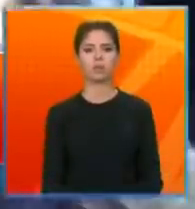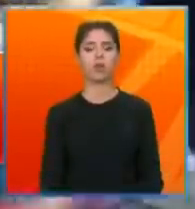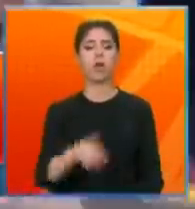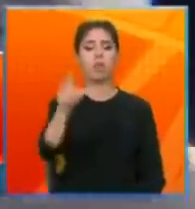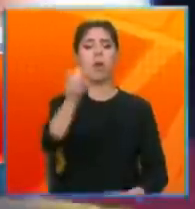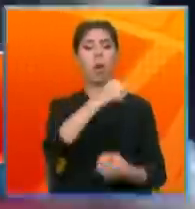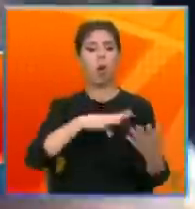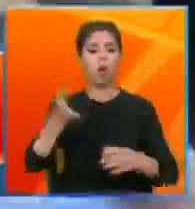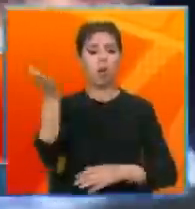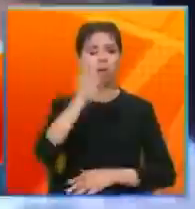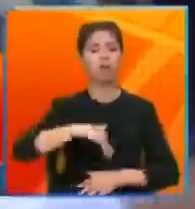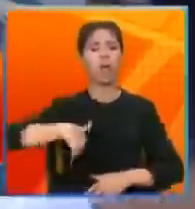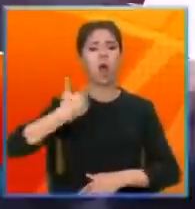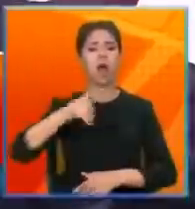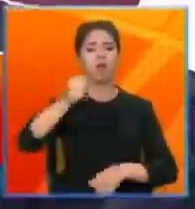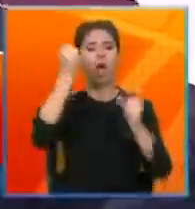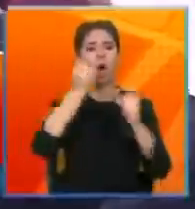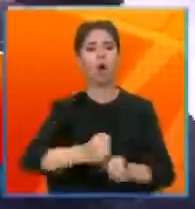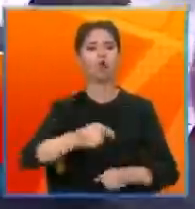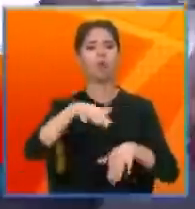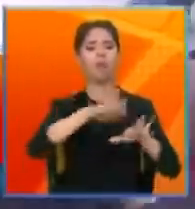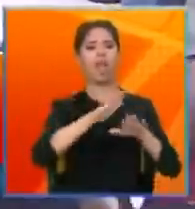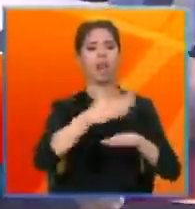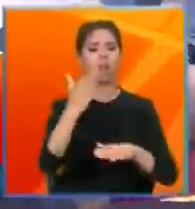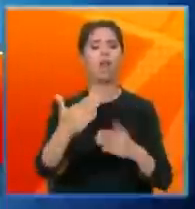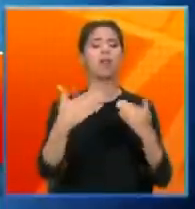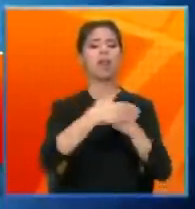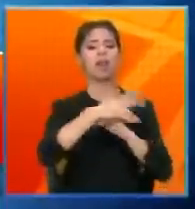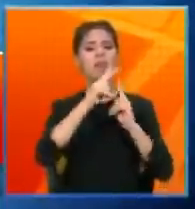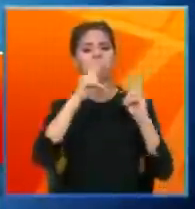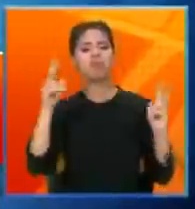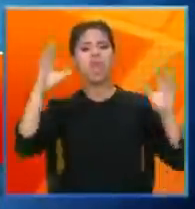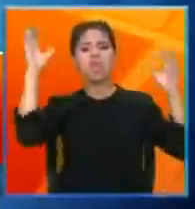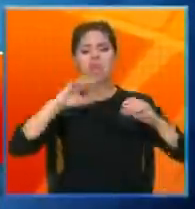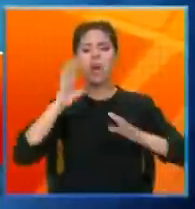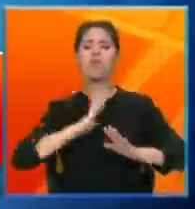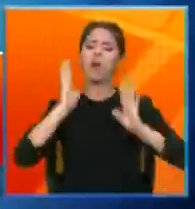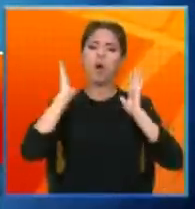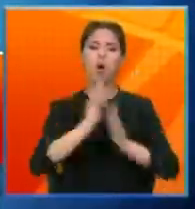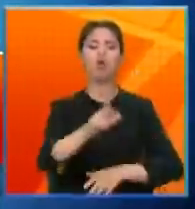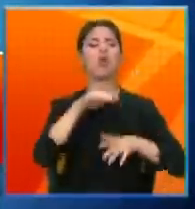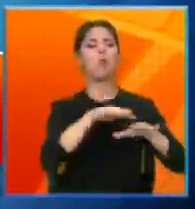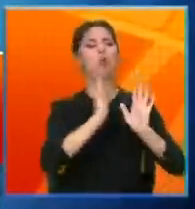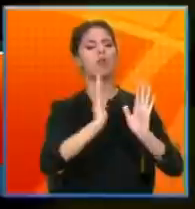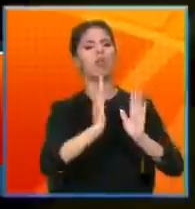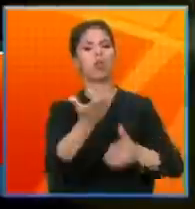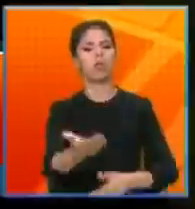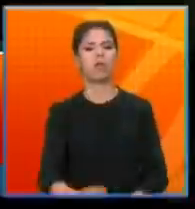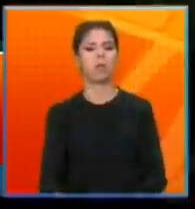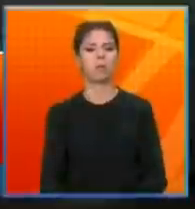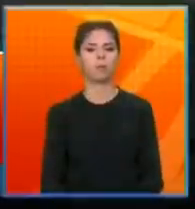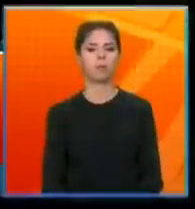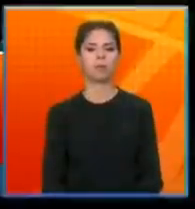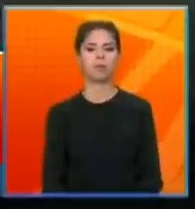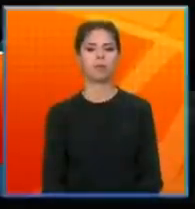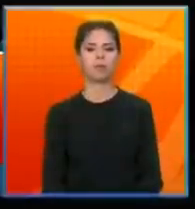Yaşanan arbedenin ardından avukatlar oturma eylemi yaptı. Gece boyunca yağan yağmura aldırış etmeden protestolarını sürdürdüler.